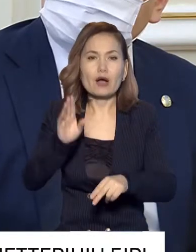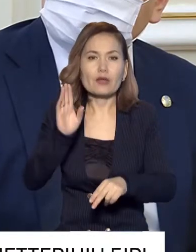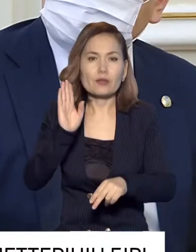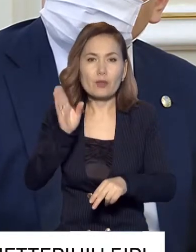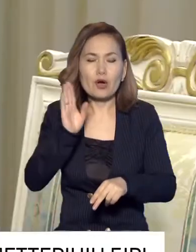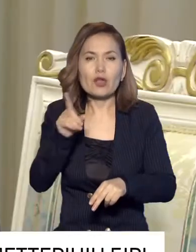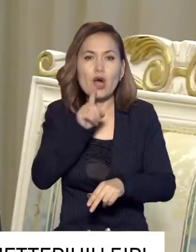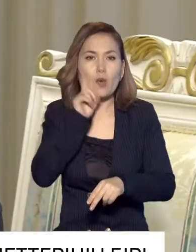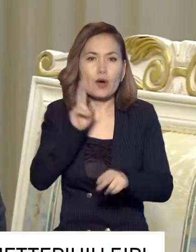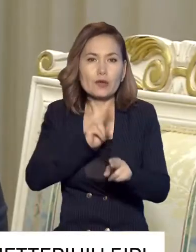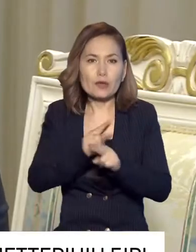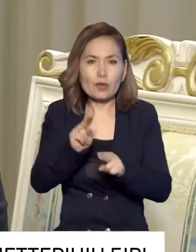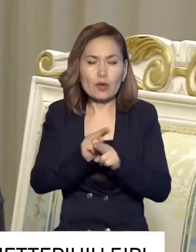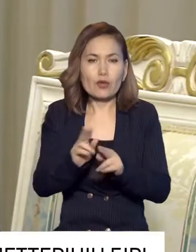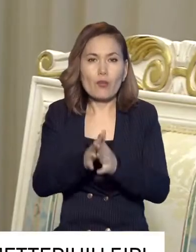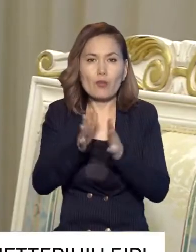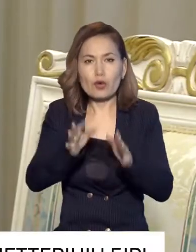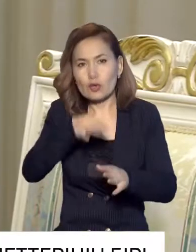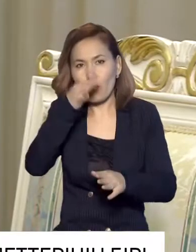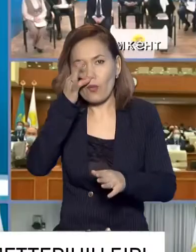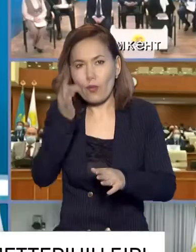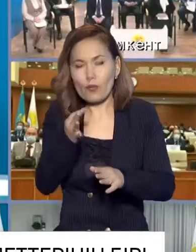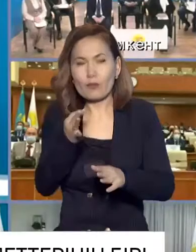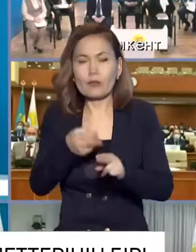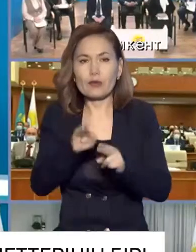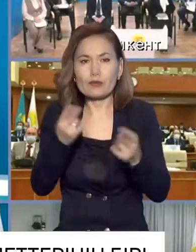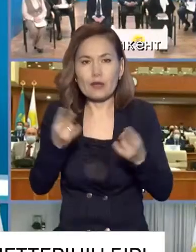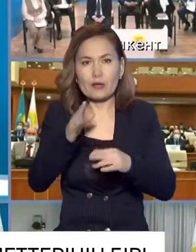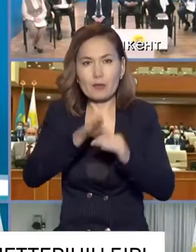нақты оқыту, тәжірибе алмасуға жеттейді.